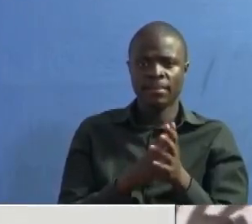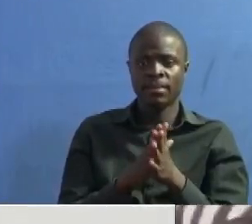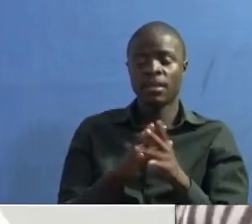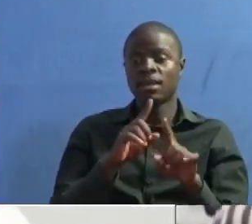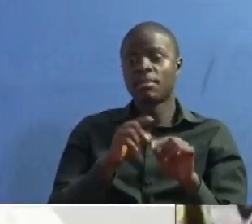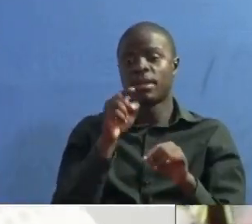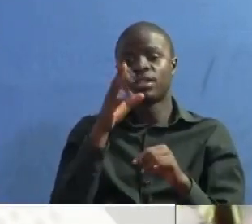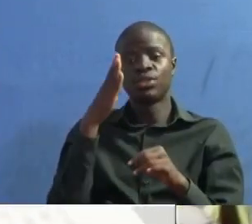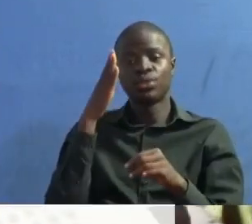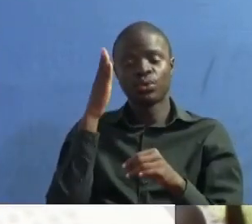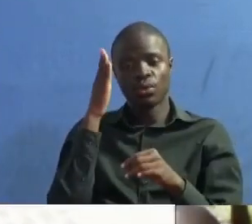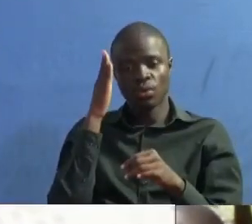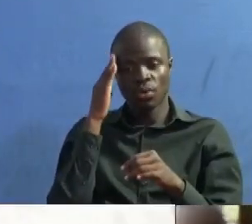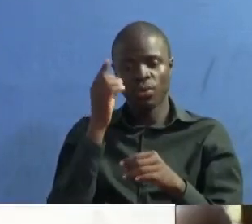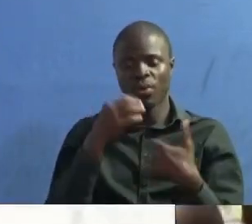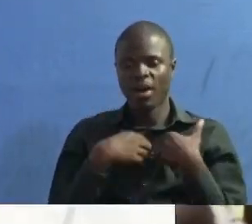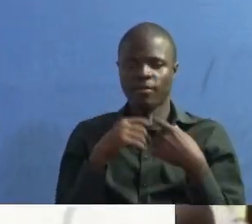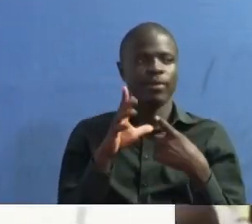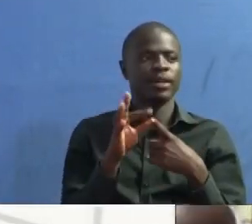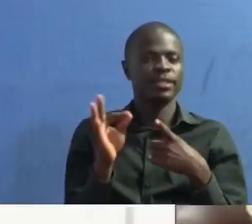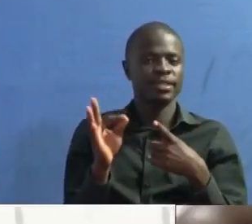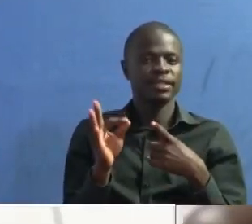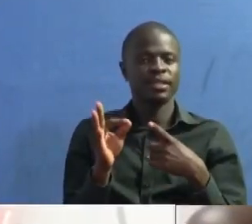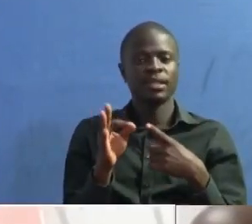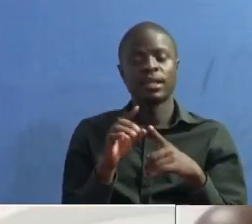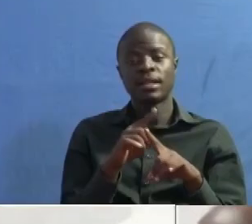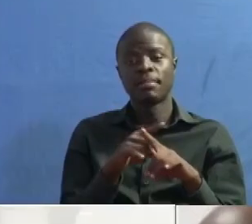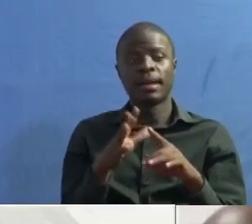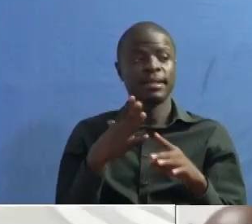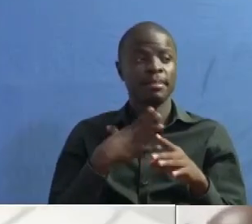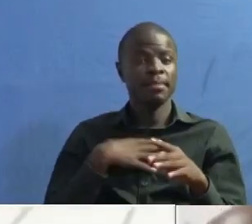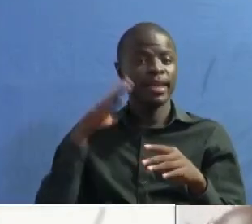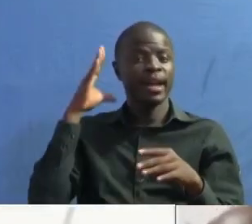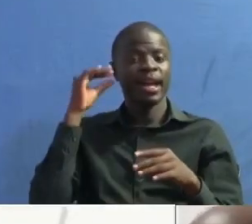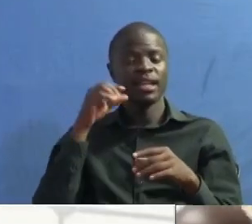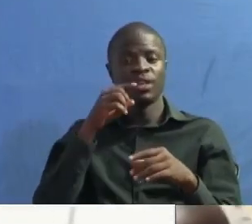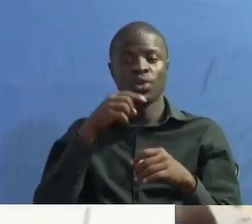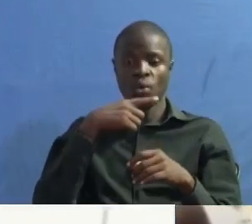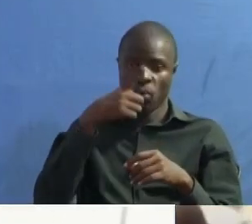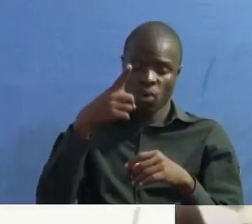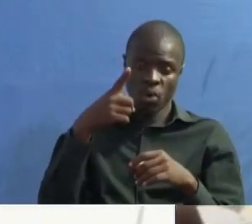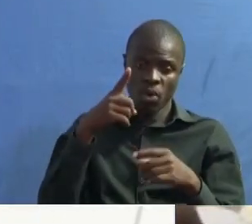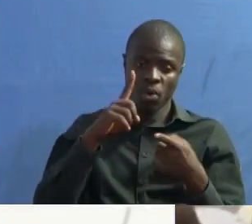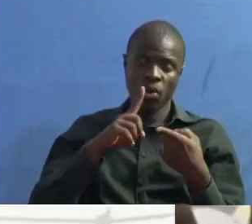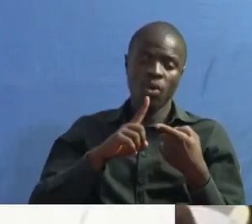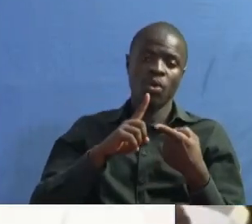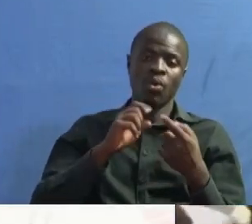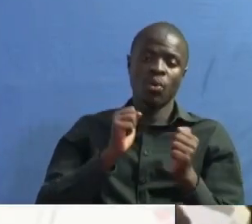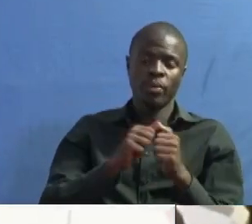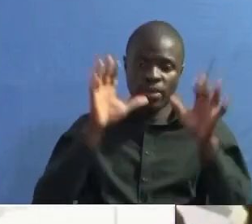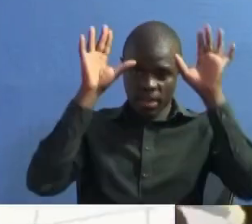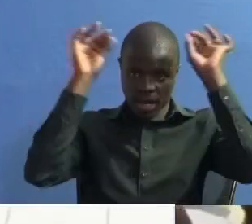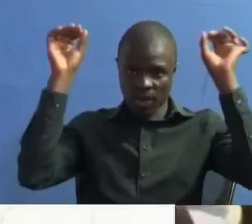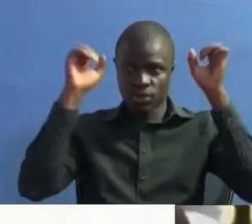Lakini sasa nyinyi hata nyinyi mko na maneno. Lakini sasa mimi nasikia wale wanapeleka ngombe wanaenda na shoka.